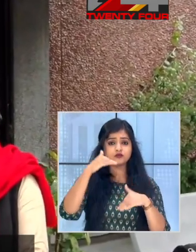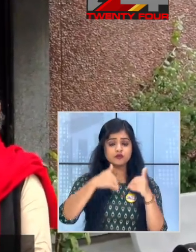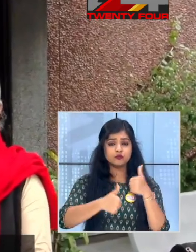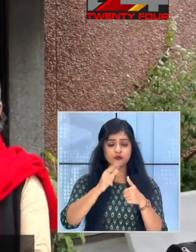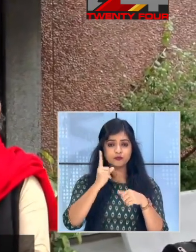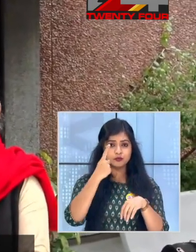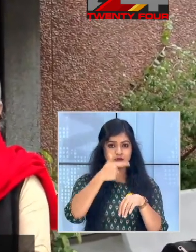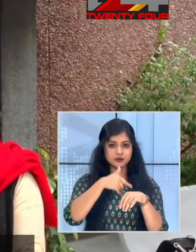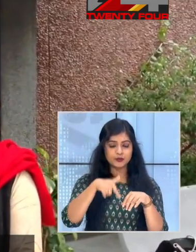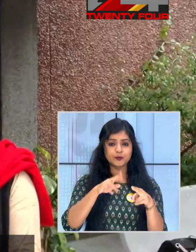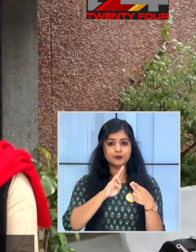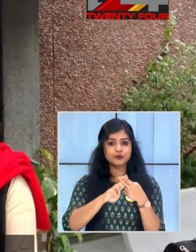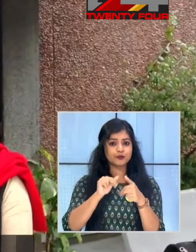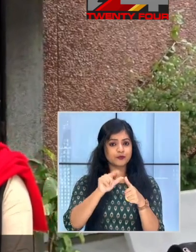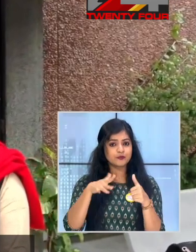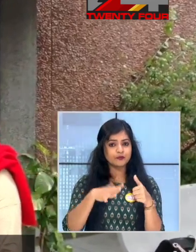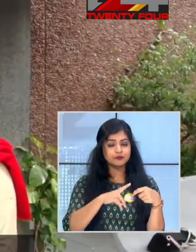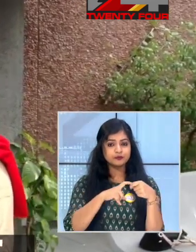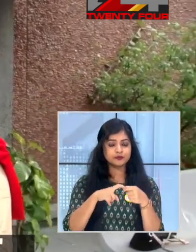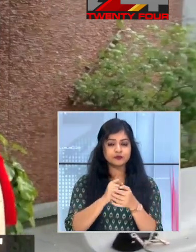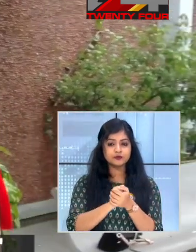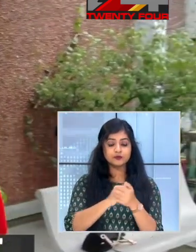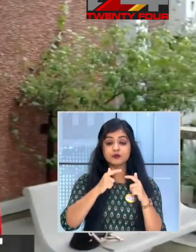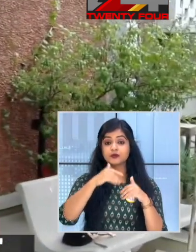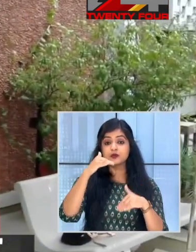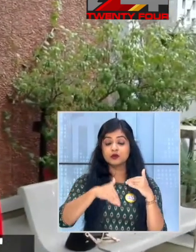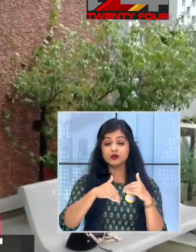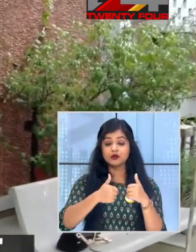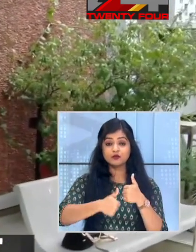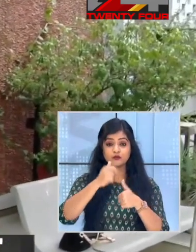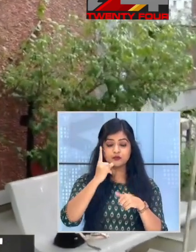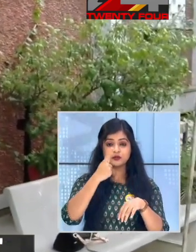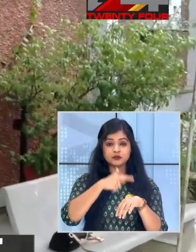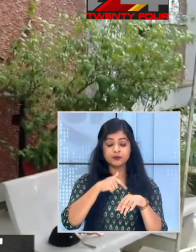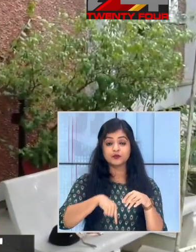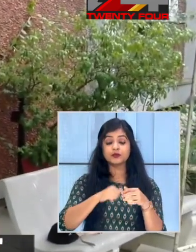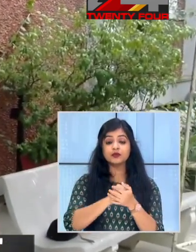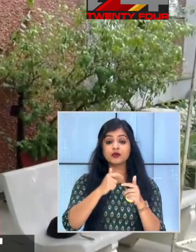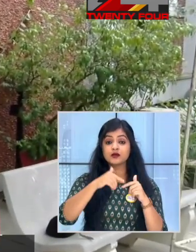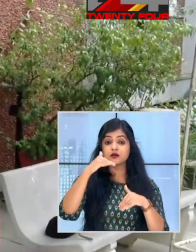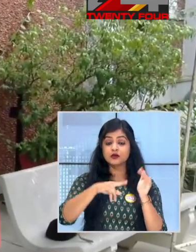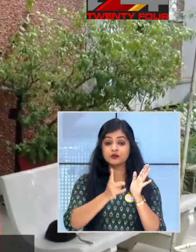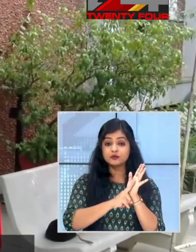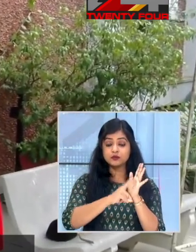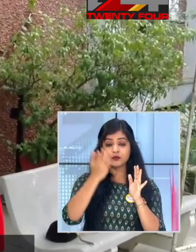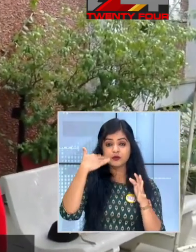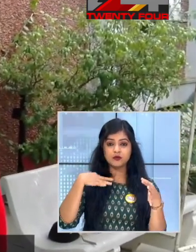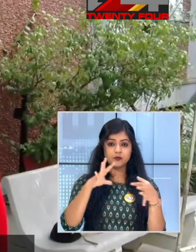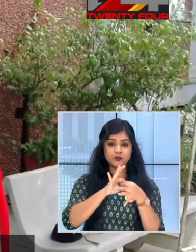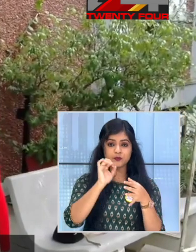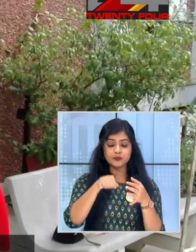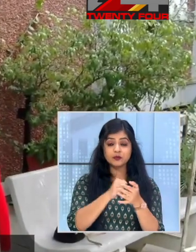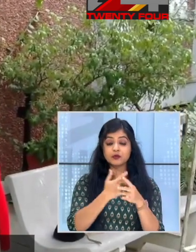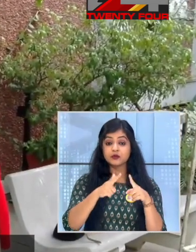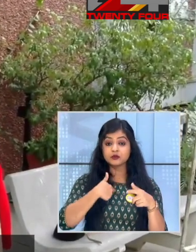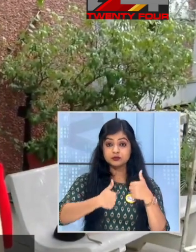എന്താണ് തയ്യാറെടുപ്പുകൾ? തീർച്ചയായും തെരഞ്ഞെടുപ്പ് രംഗത്ത് ആദ്യമായിട്ടാണ്. തെരഞ്ഞെടുപ്പ് പ്രചാരണ പ്രവർത്തനങ്ങളിൽ പോയിട്ടുണ്ട്. അതല്ലാതെ